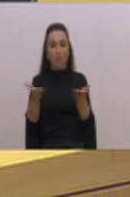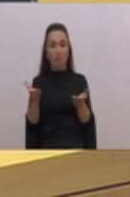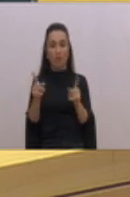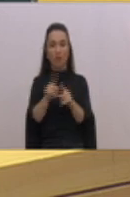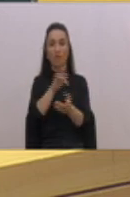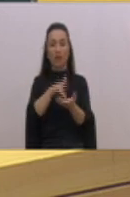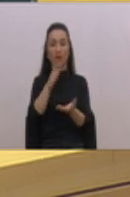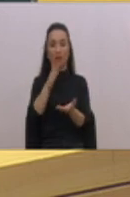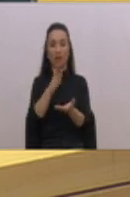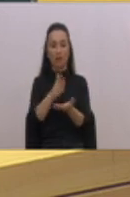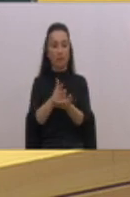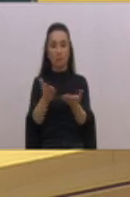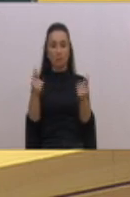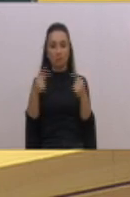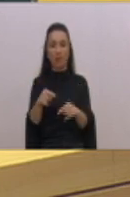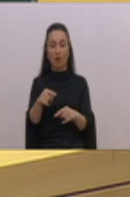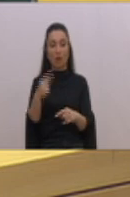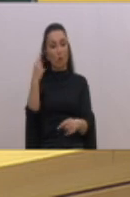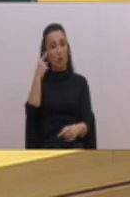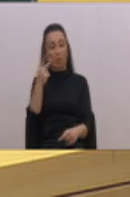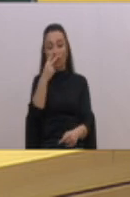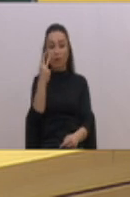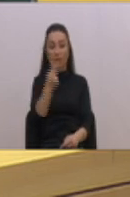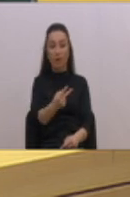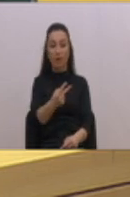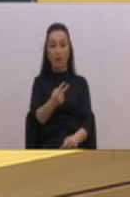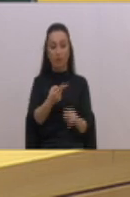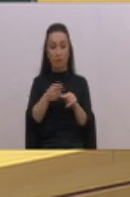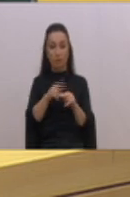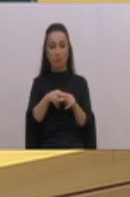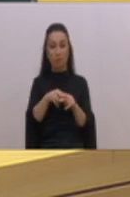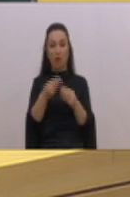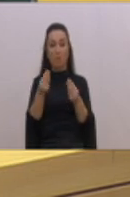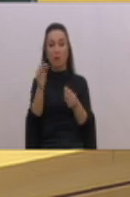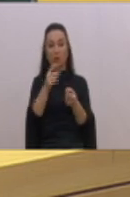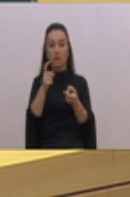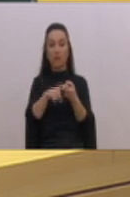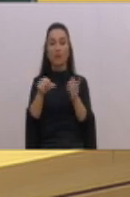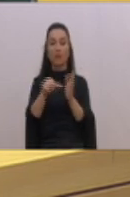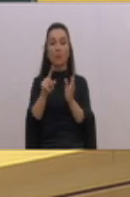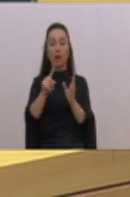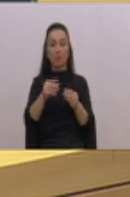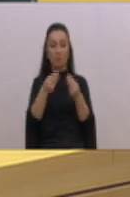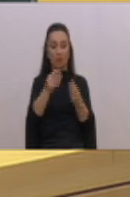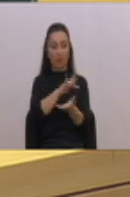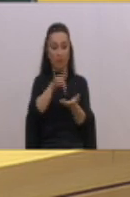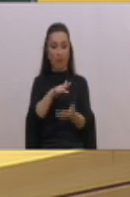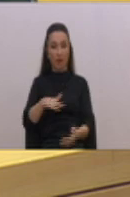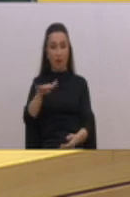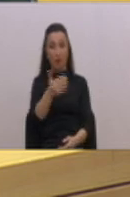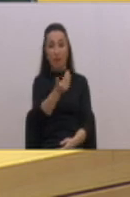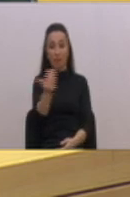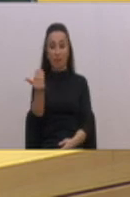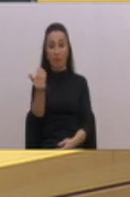არის რეგრესი და ხომ არ გადახედავდნენ ისინი იმ ფინანსურ დახმარებას, რასაც უწევენ ამ ქვეყანას. და